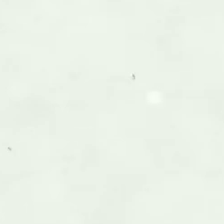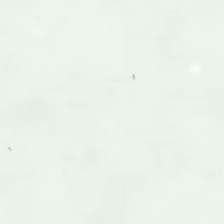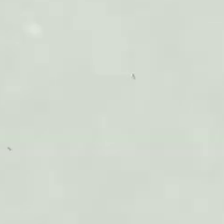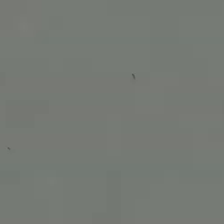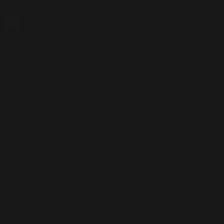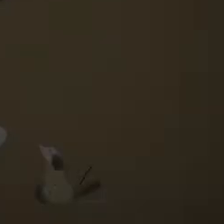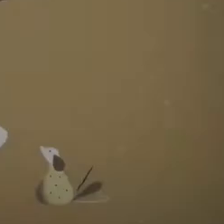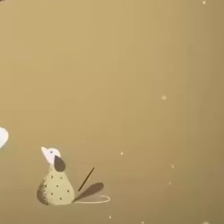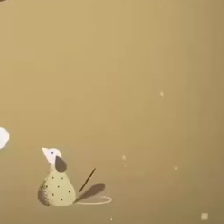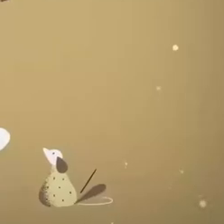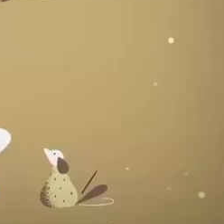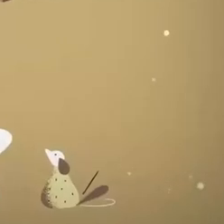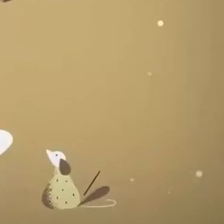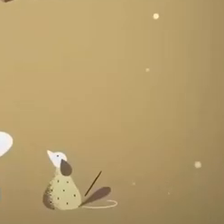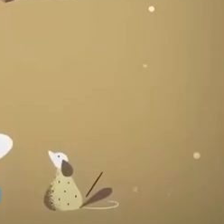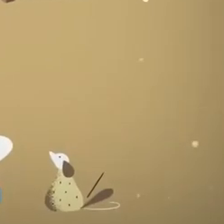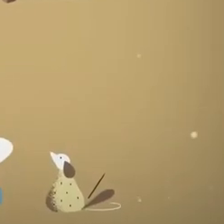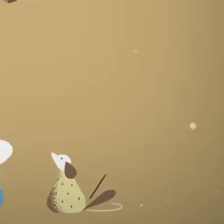Thank you.